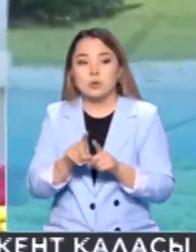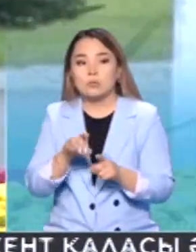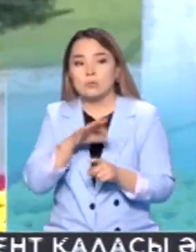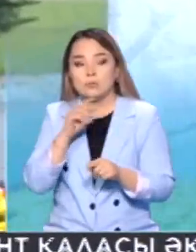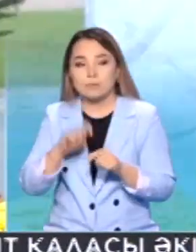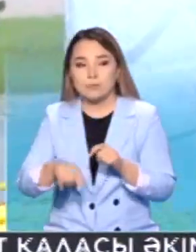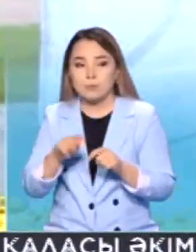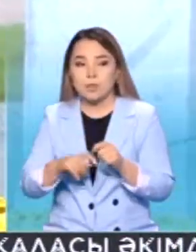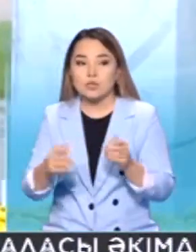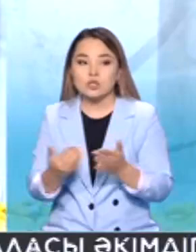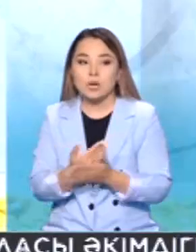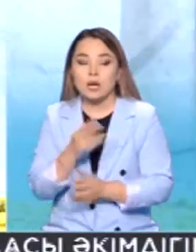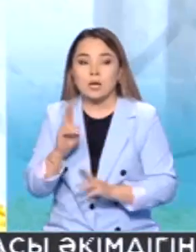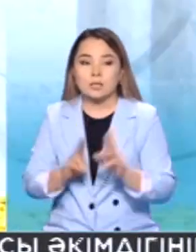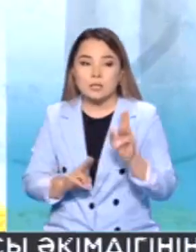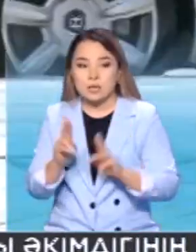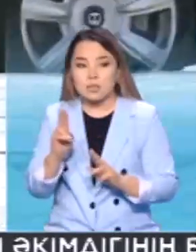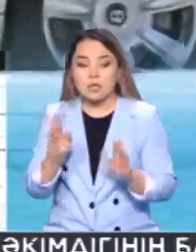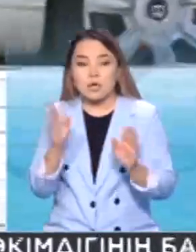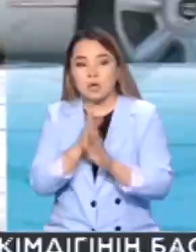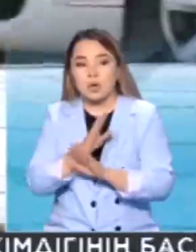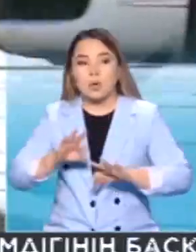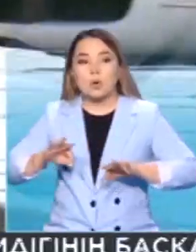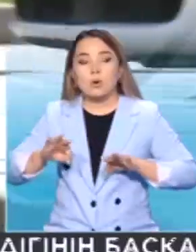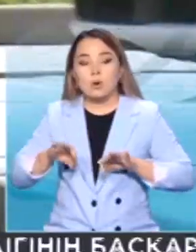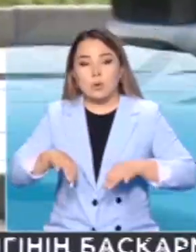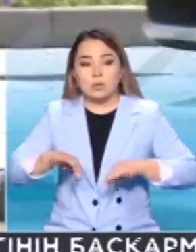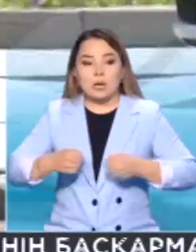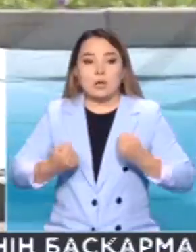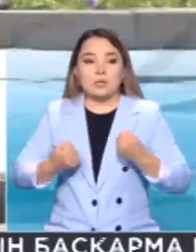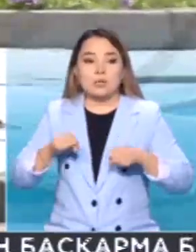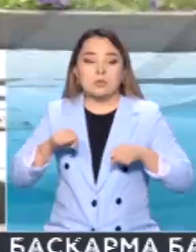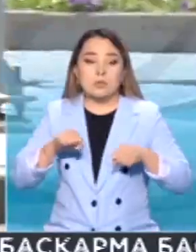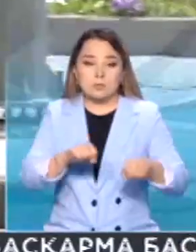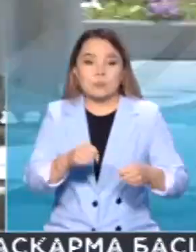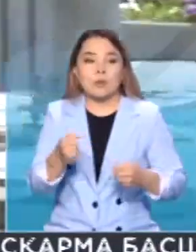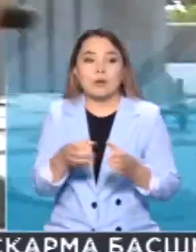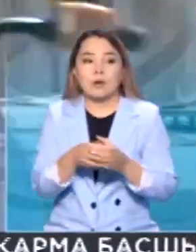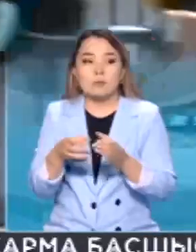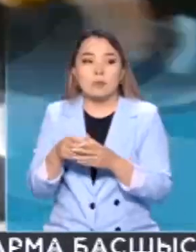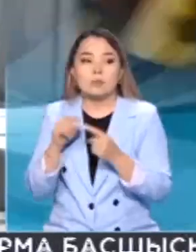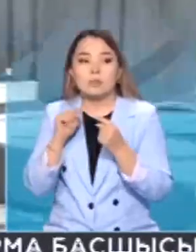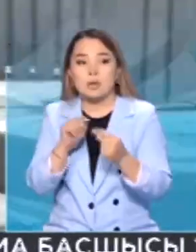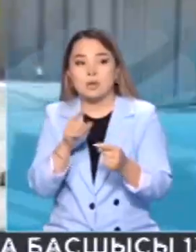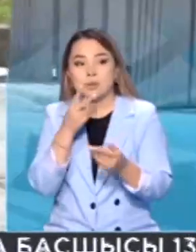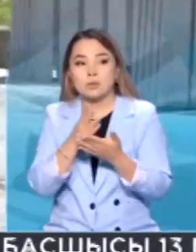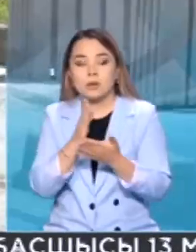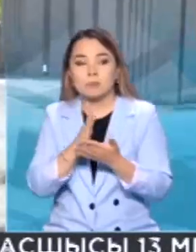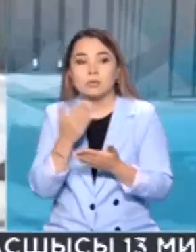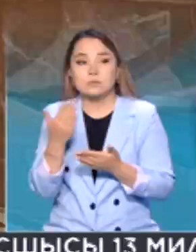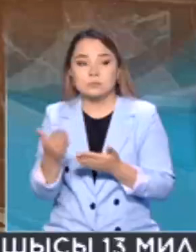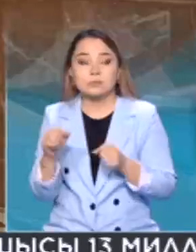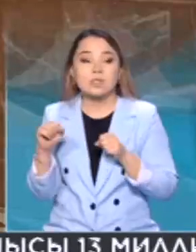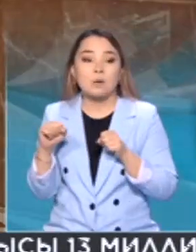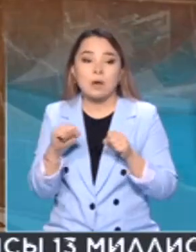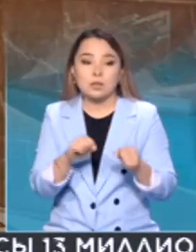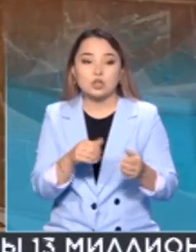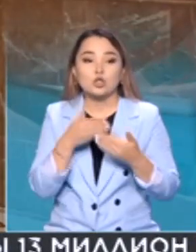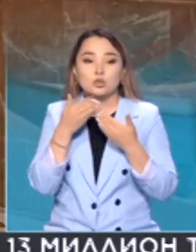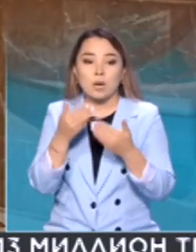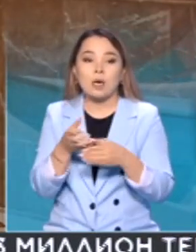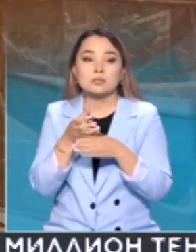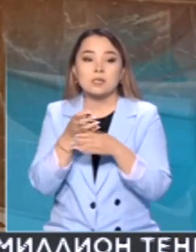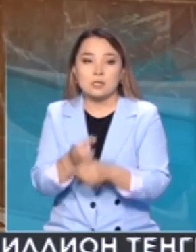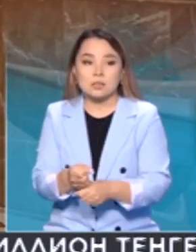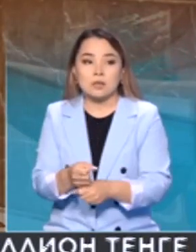көп. Жаңа ережеге экологиялық көлік құралын жалға беретін компанияларда қарсы шыққан еді. Олар самокатқа сұраныс